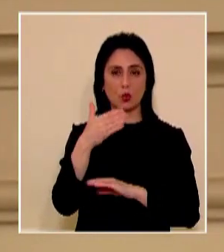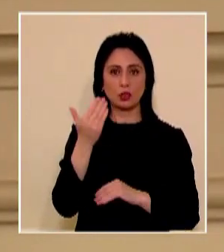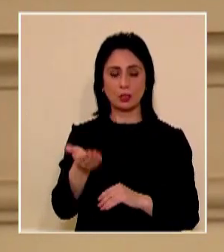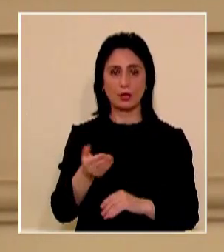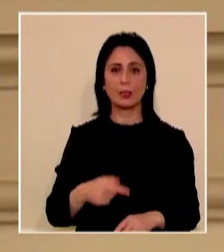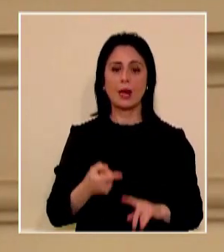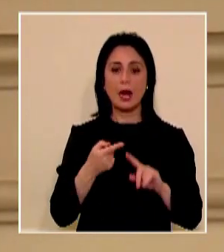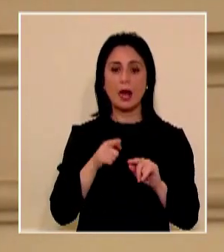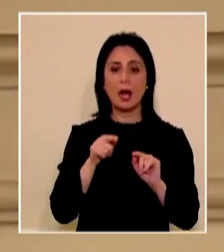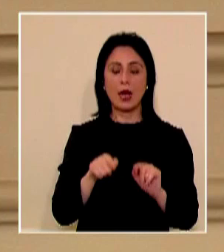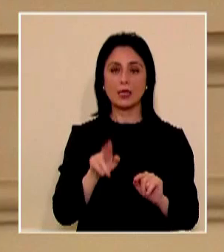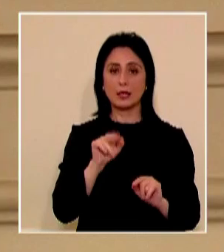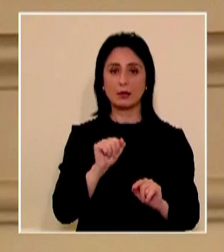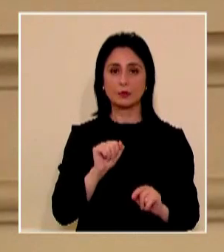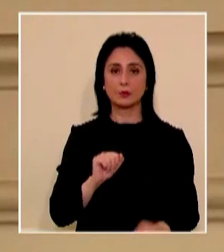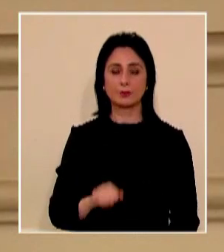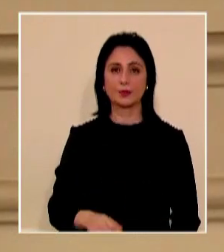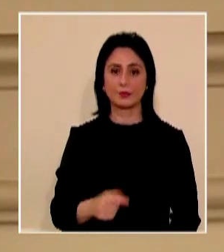funkcjonariusze FSB,